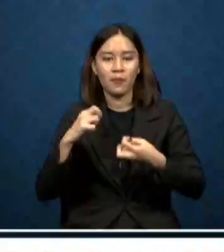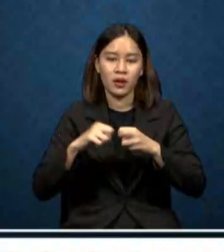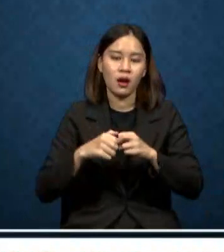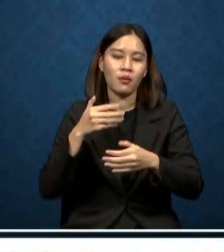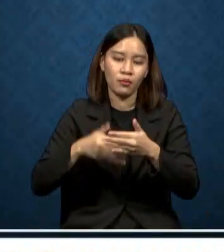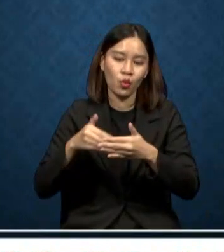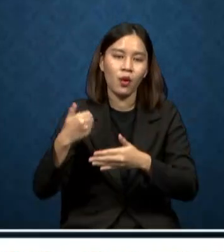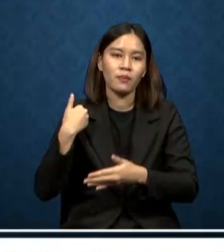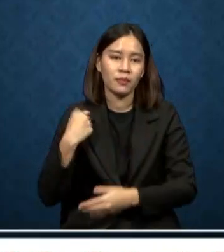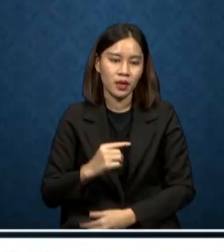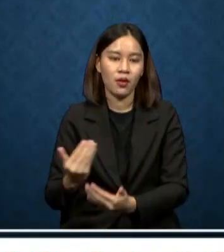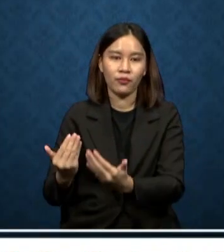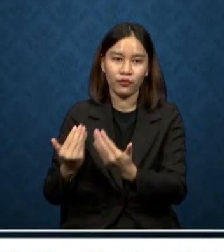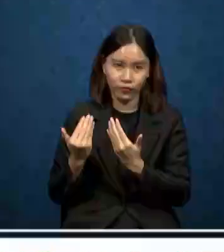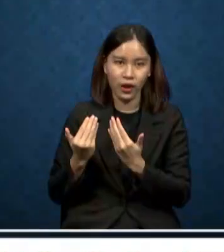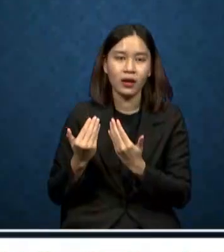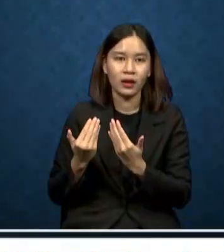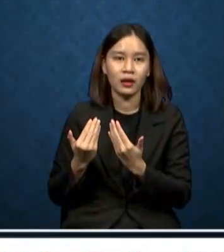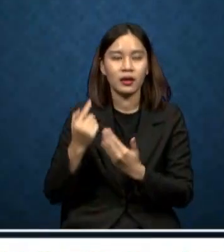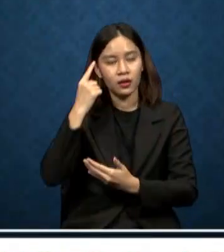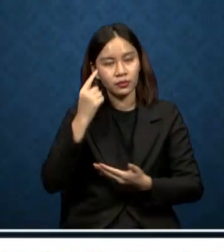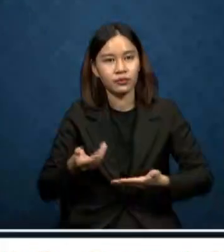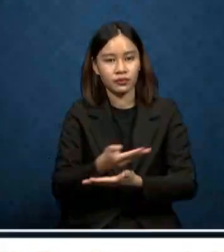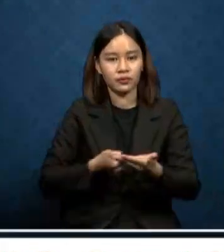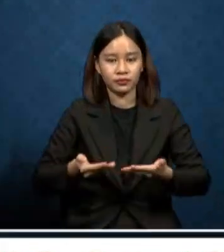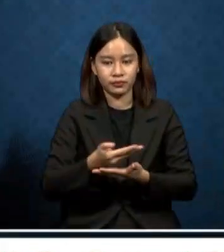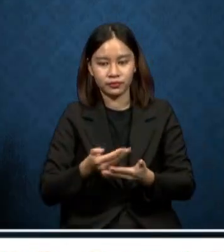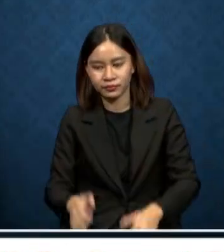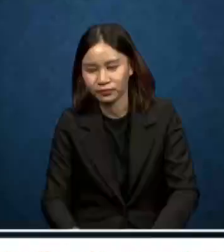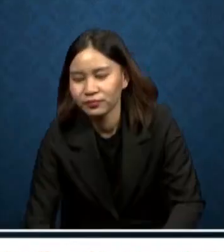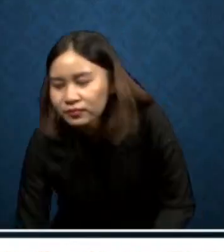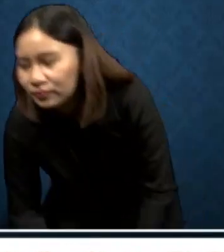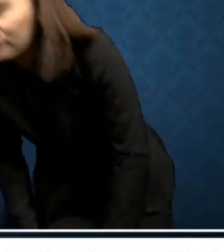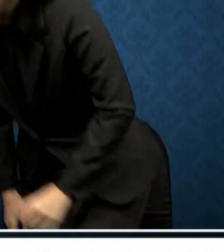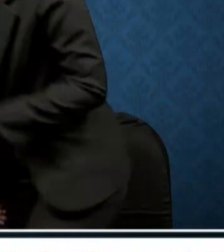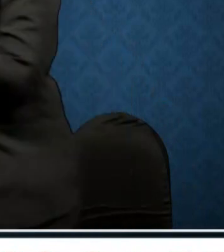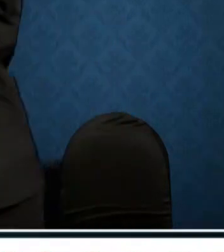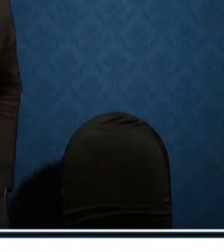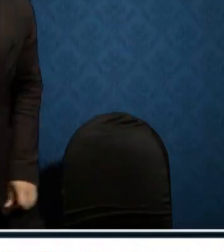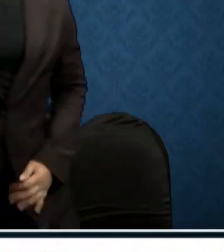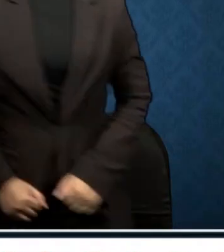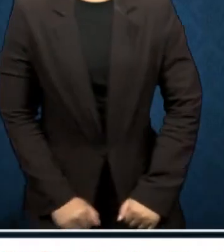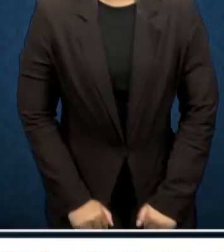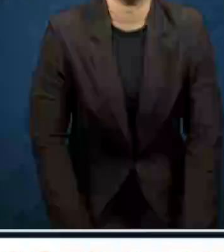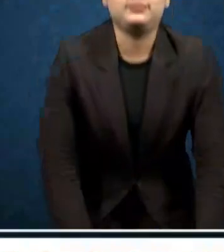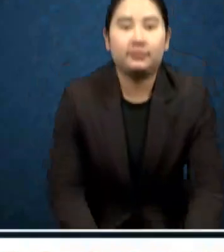มอบให้เรามาอชุหนึ่งต่มาที่สำคัญประการต่อมาก็ทุกปี